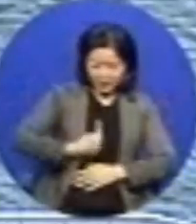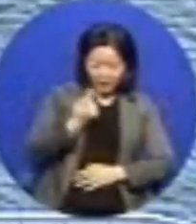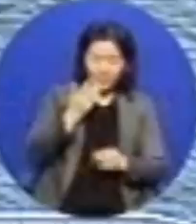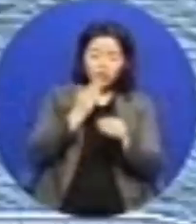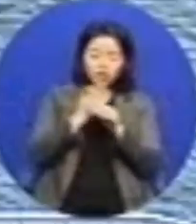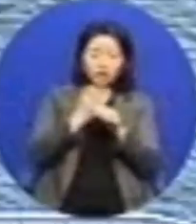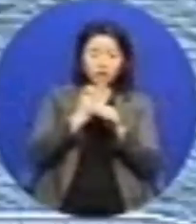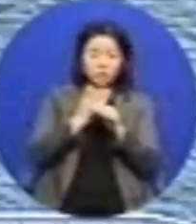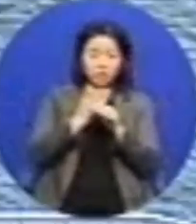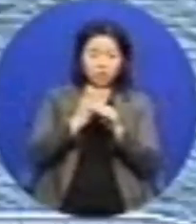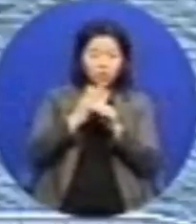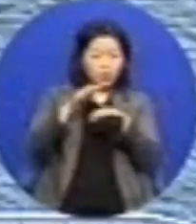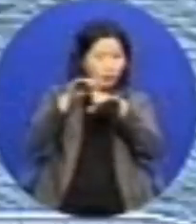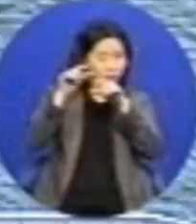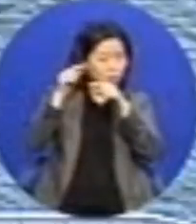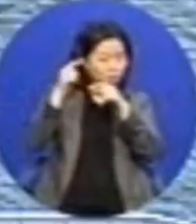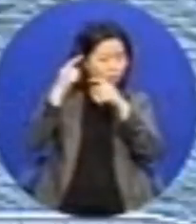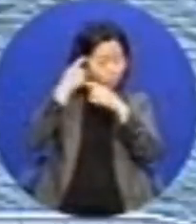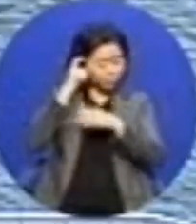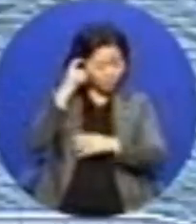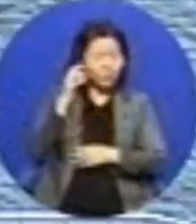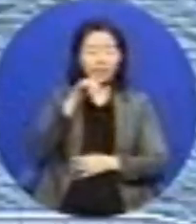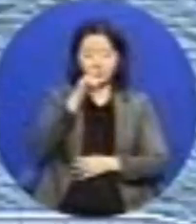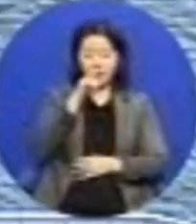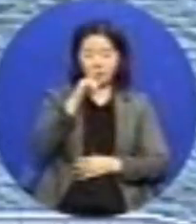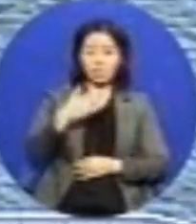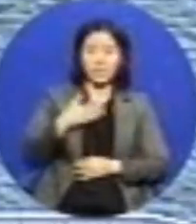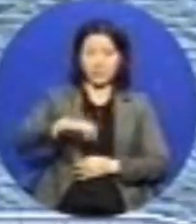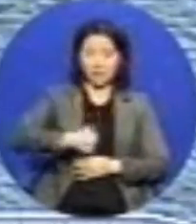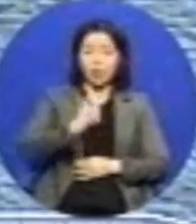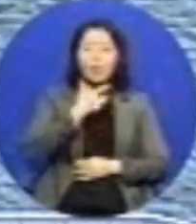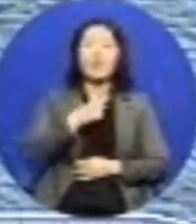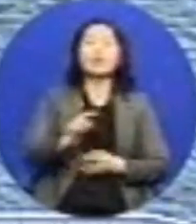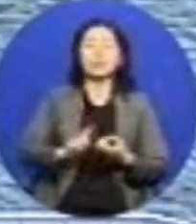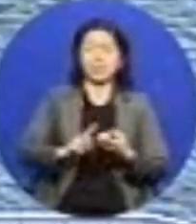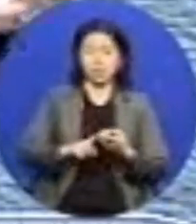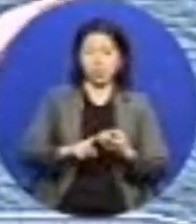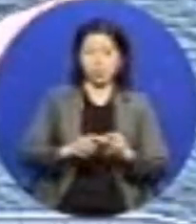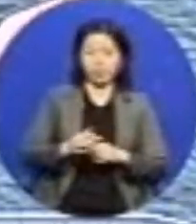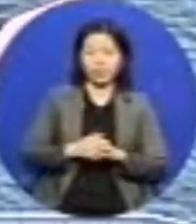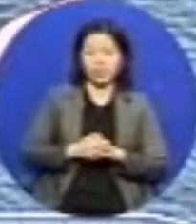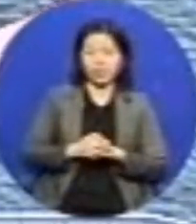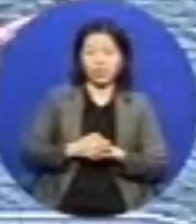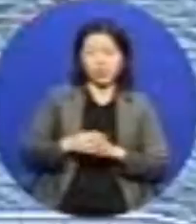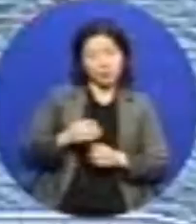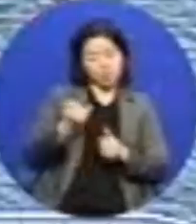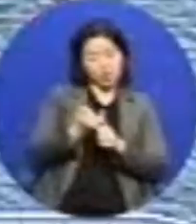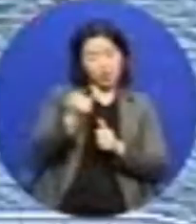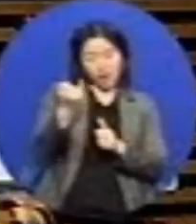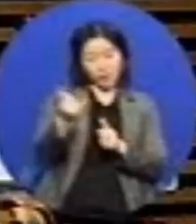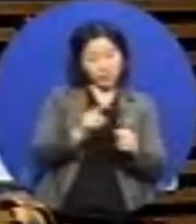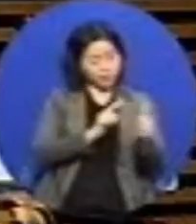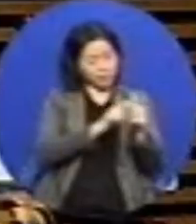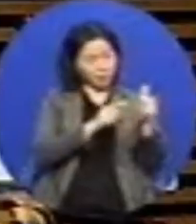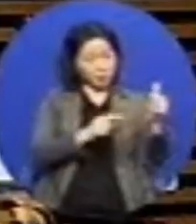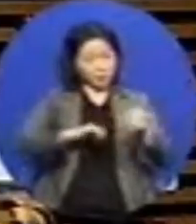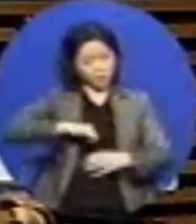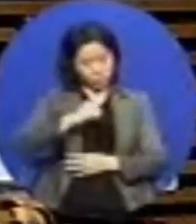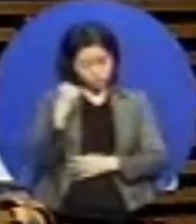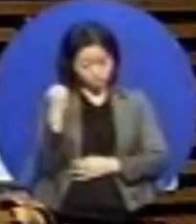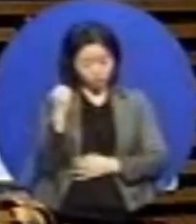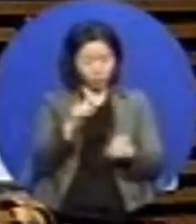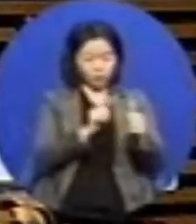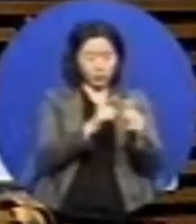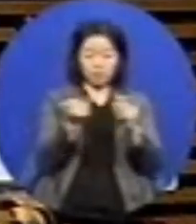겁니다 자기 원하는 대로 여러분 아내는 남편에게 순종하고 남편은 아내를